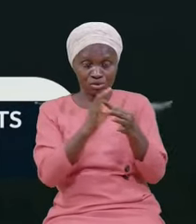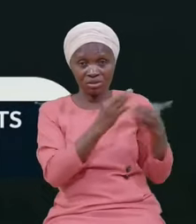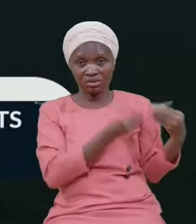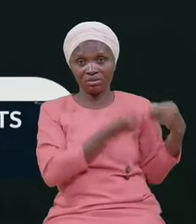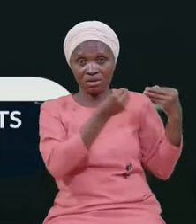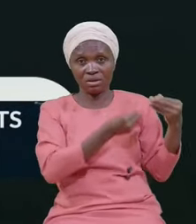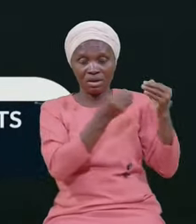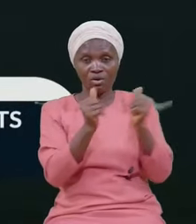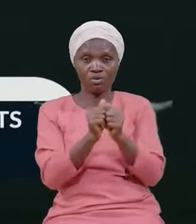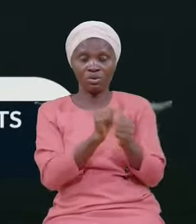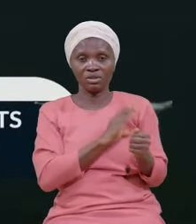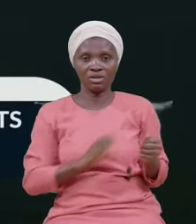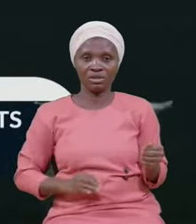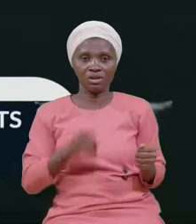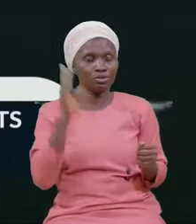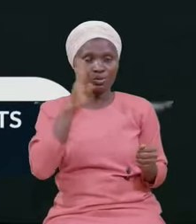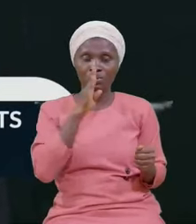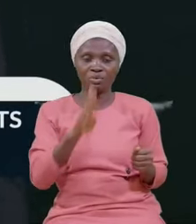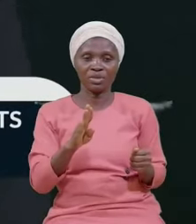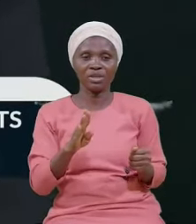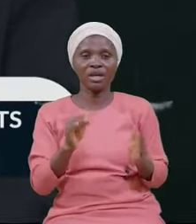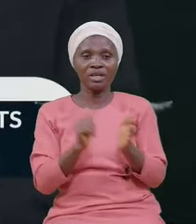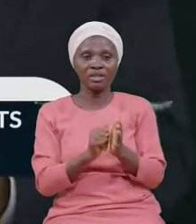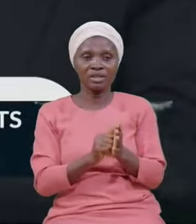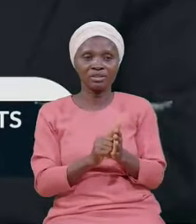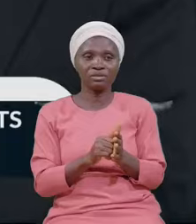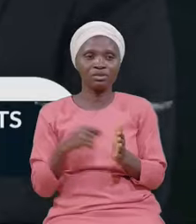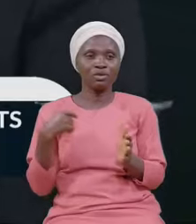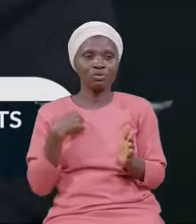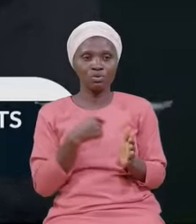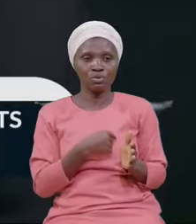afin d'être glorifiés avec lui.